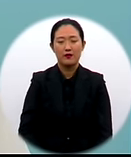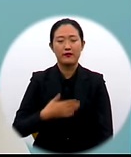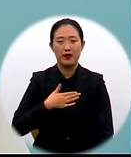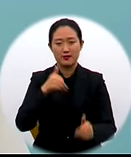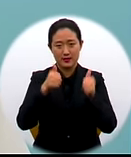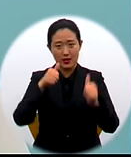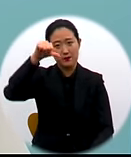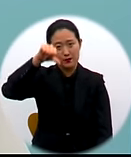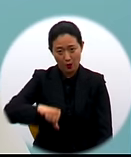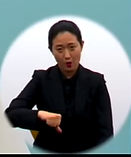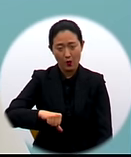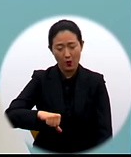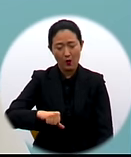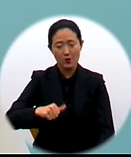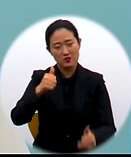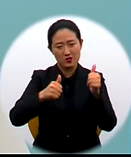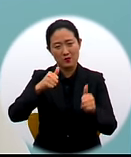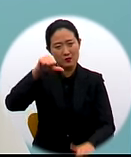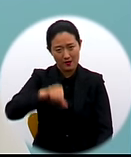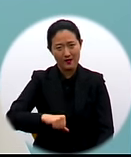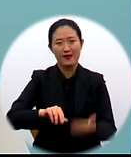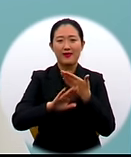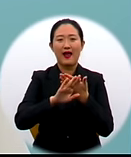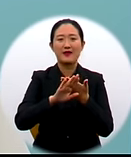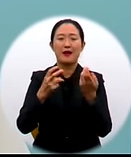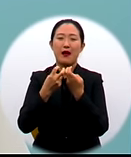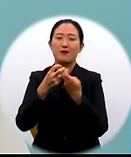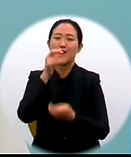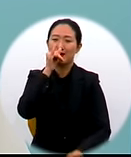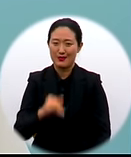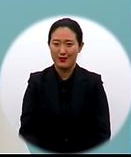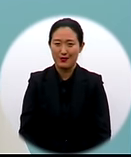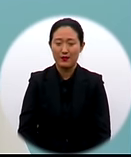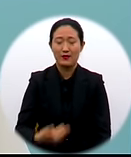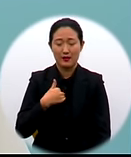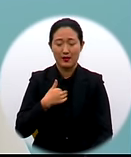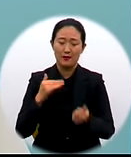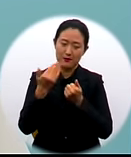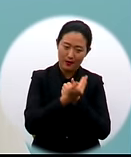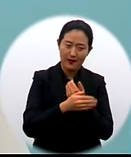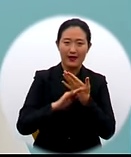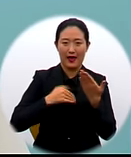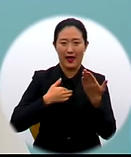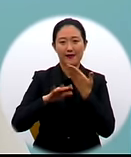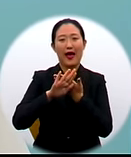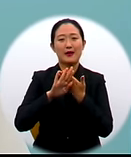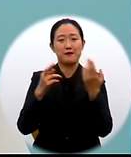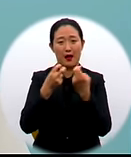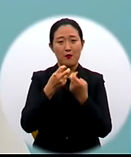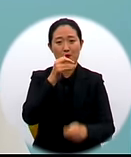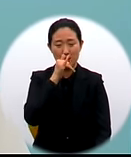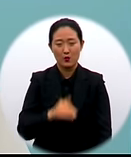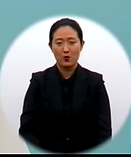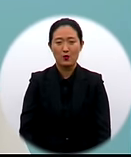다른 길이 있어요. 내가 이 시험을 못 봐도 이걸 좀 방어할 수 있는 다른 방법이 있다든지, 내가 이번 시험 좀 망치더라도